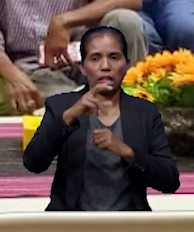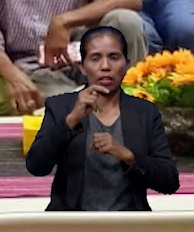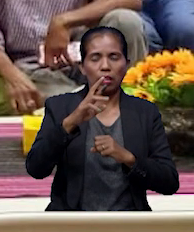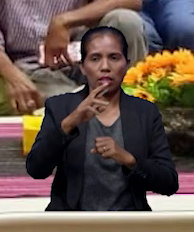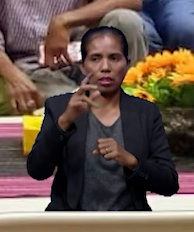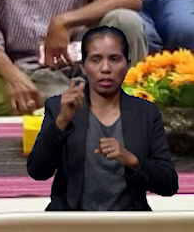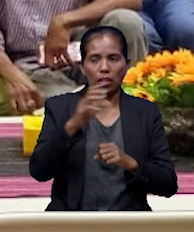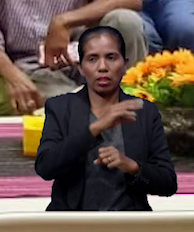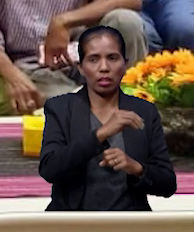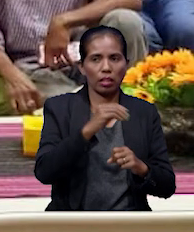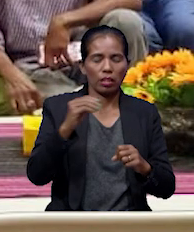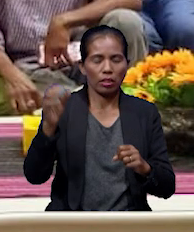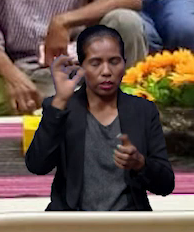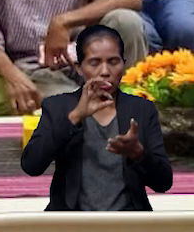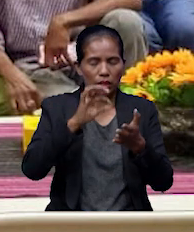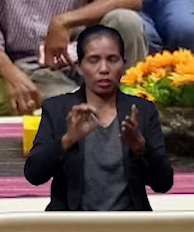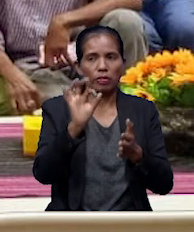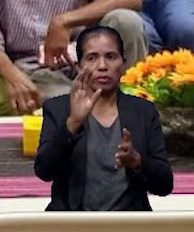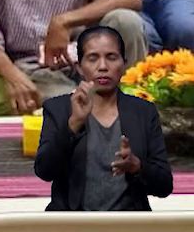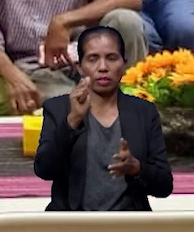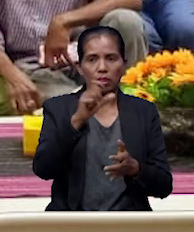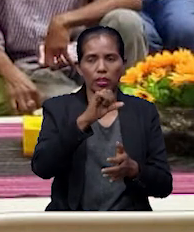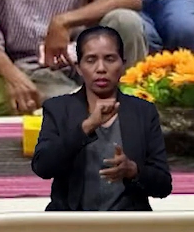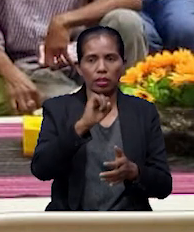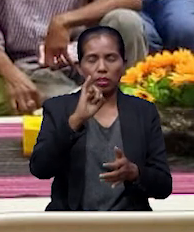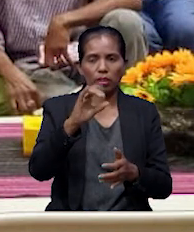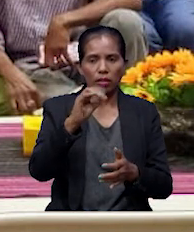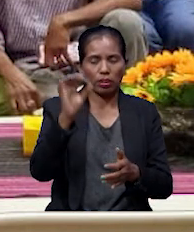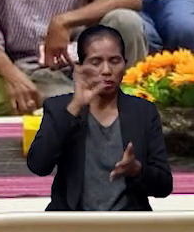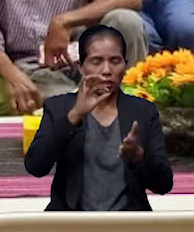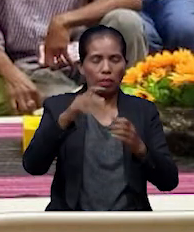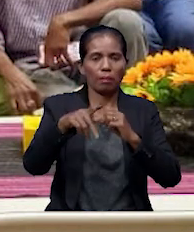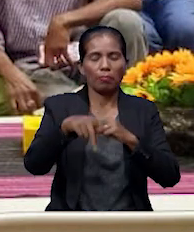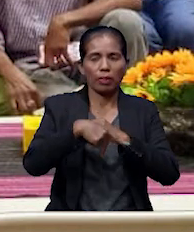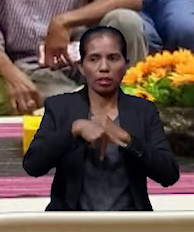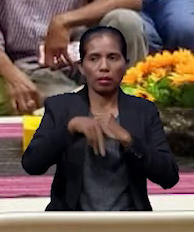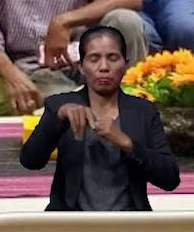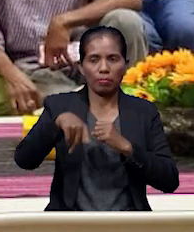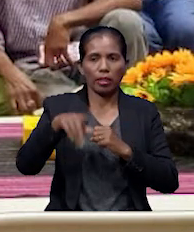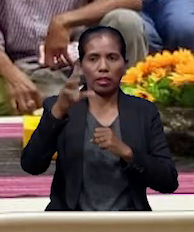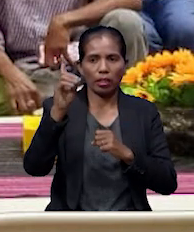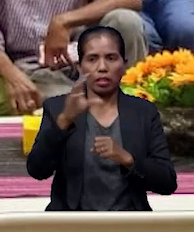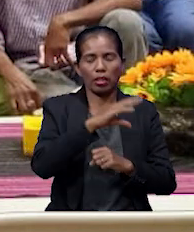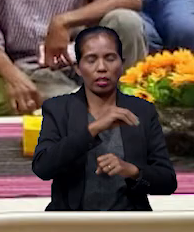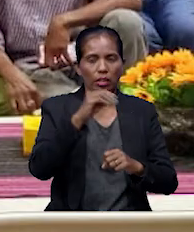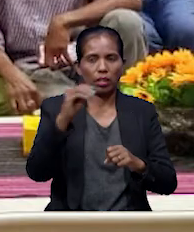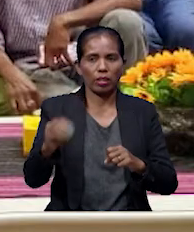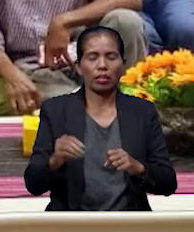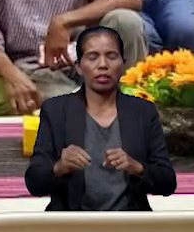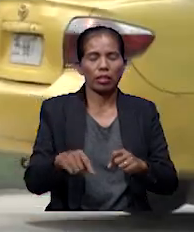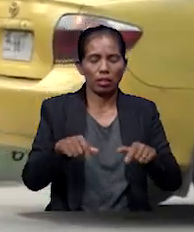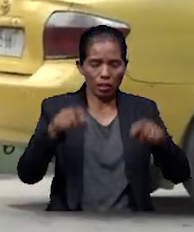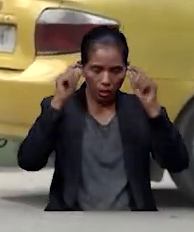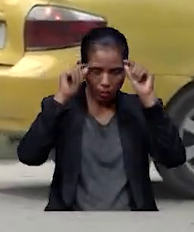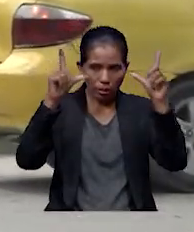Francisco Calbo Adilai, sekretario jeral Partido Demokratiku Antonio da Conceição Kalohan, Nomos Sekretario Konferensi Episkopal Timorense,